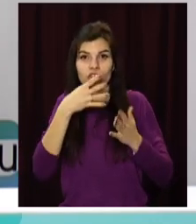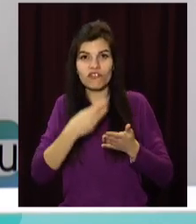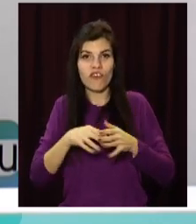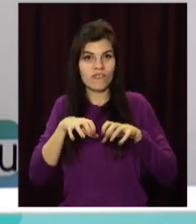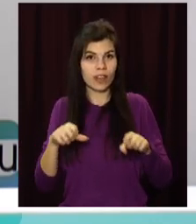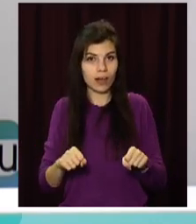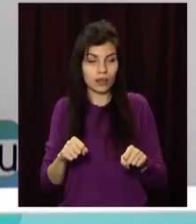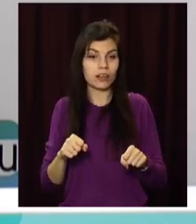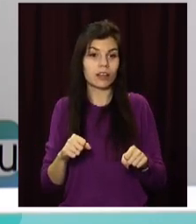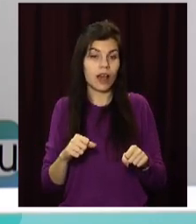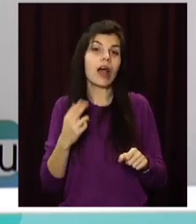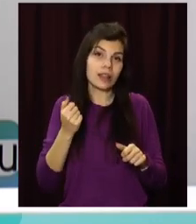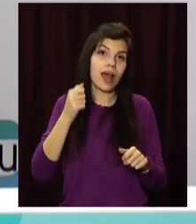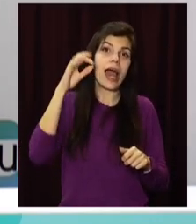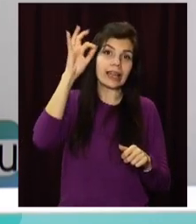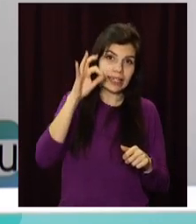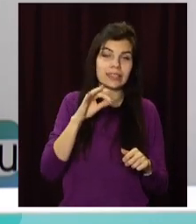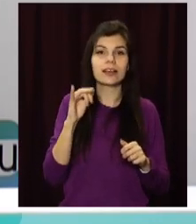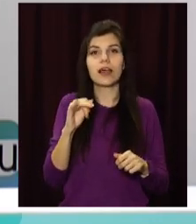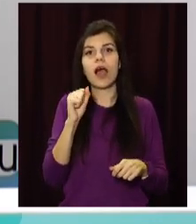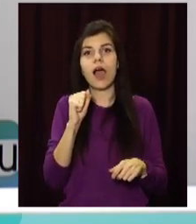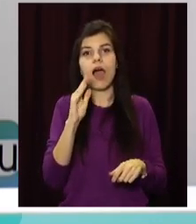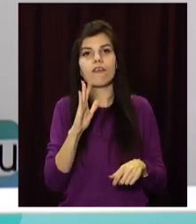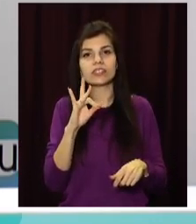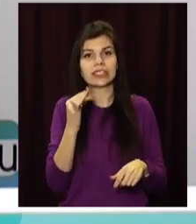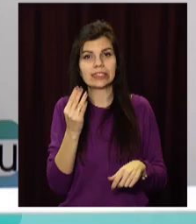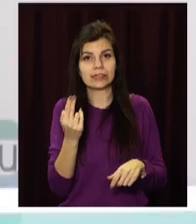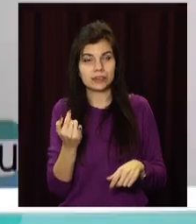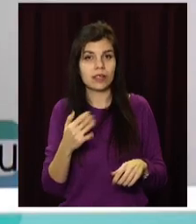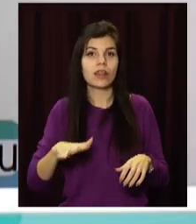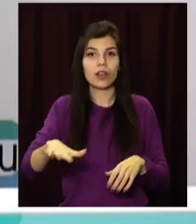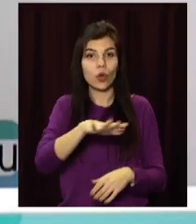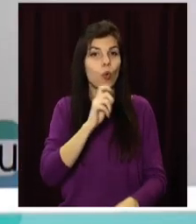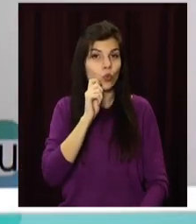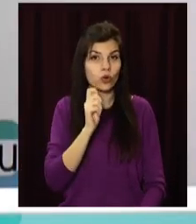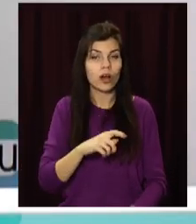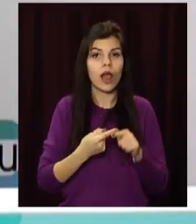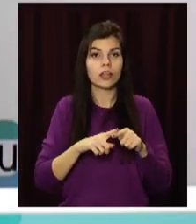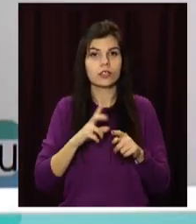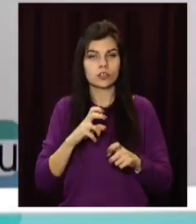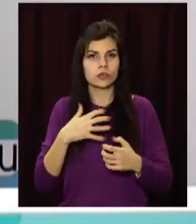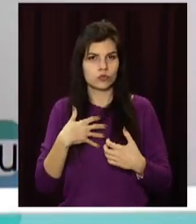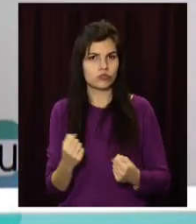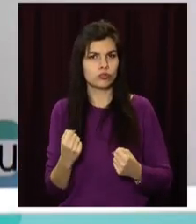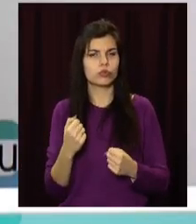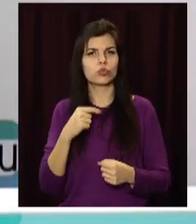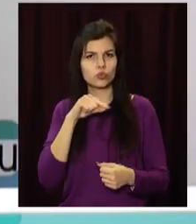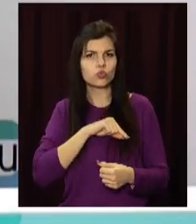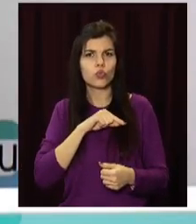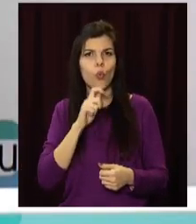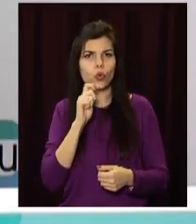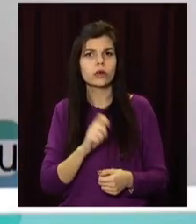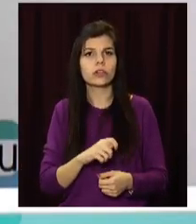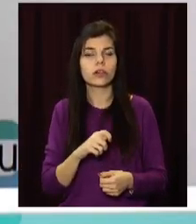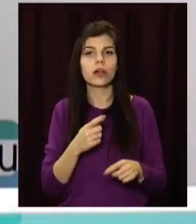речі, проголошена незалежність України 22 січня 1918 року, потім укладений цей Брестський мир, і це дало